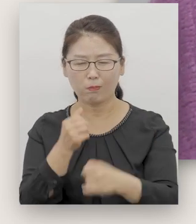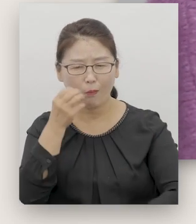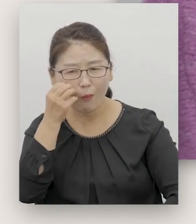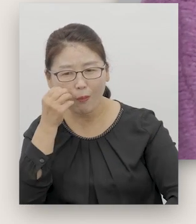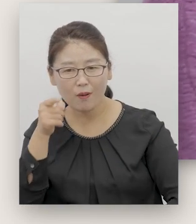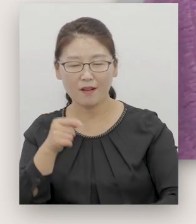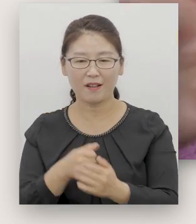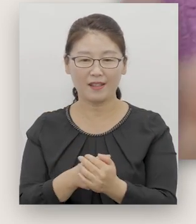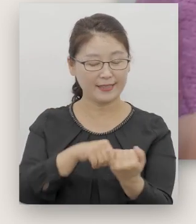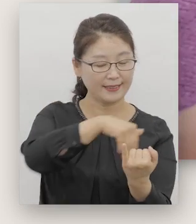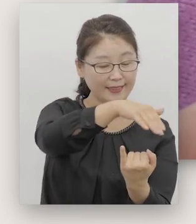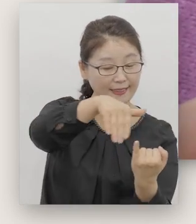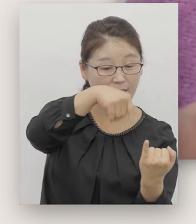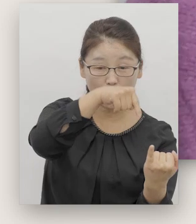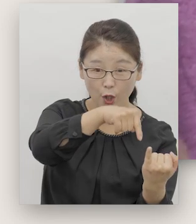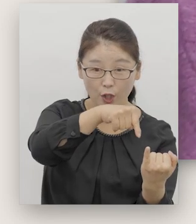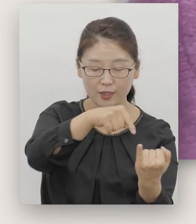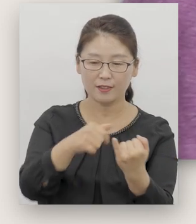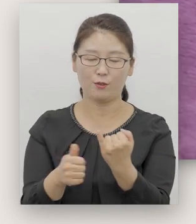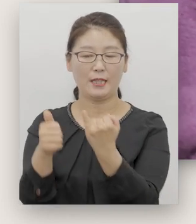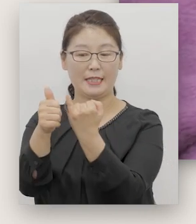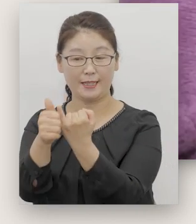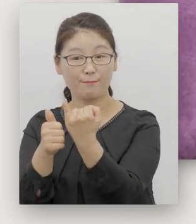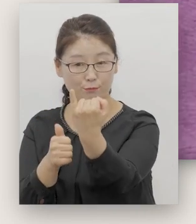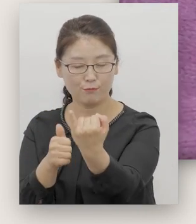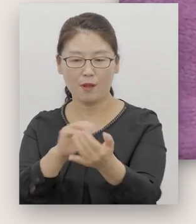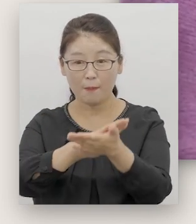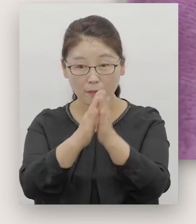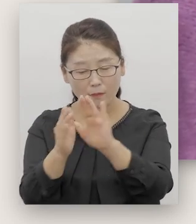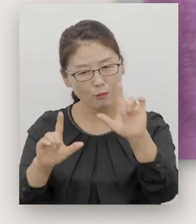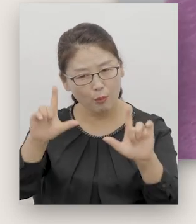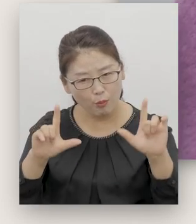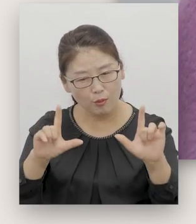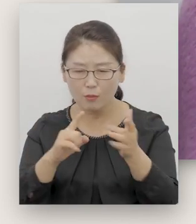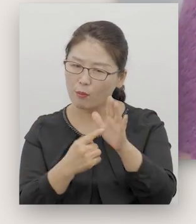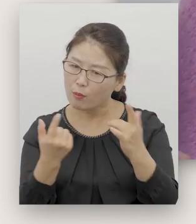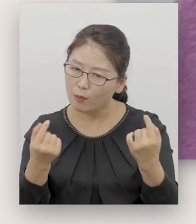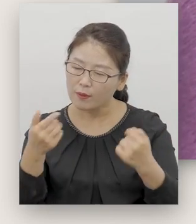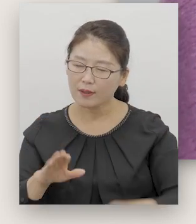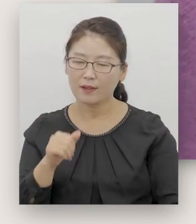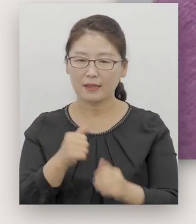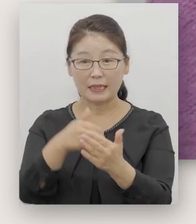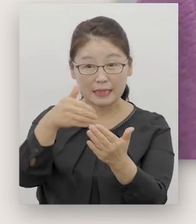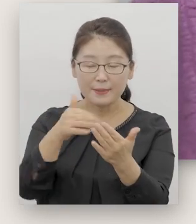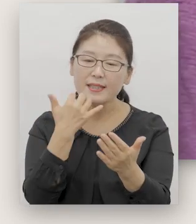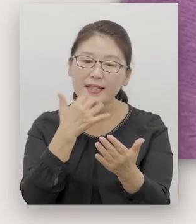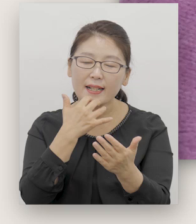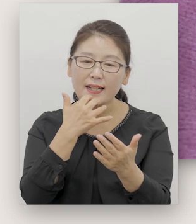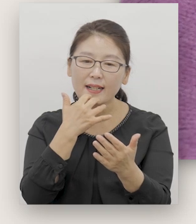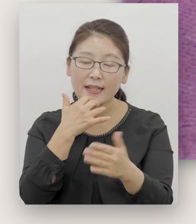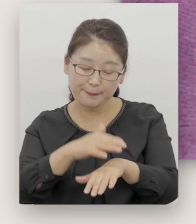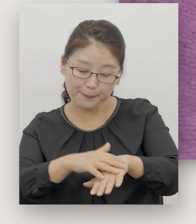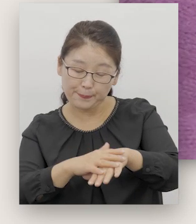거라고 생각할 수도 있고 또 그림 자체에서 보이는 어떤 살색톤의 움직임, 약간 곤충 같기도 한 이제 그런 모습들이